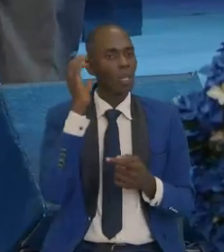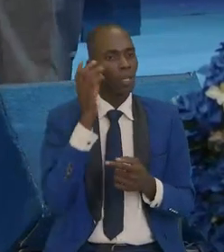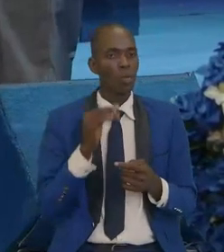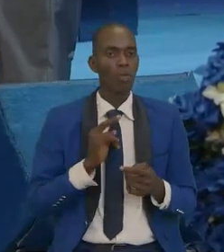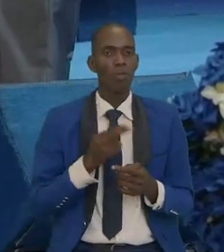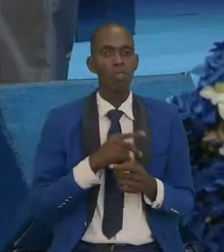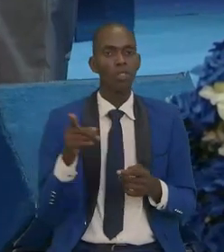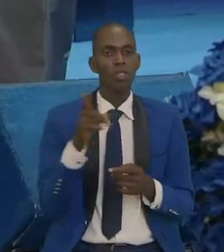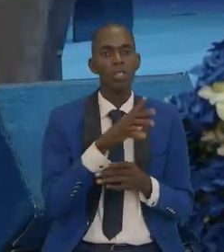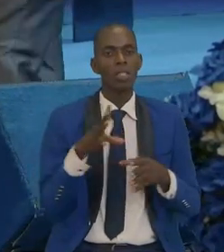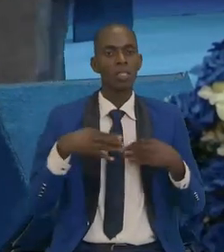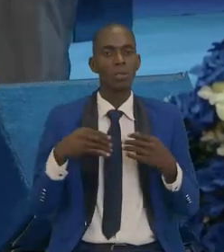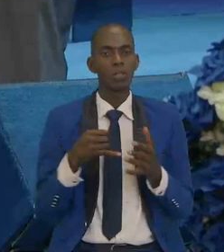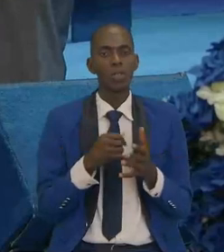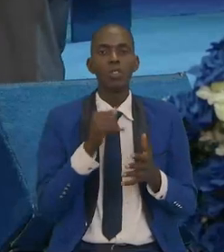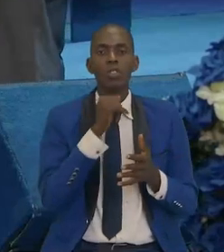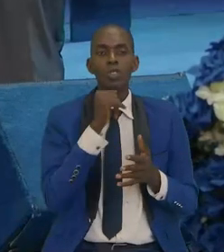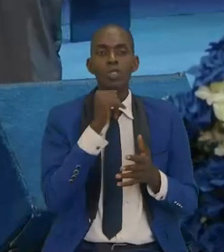et